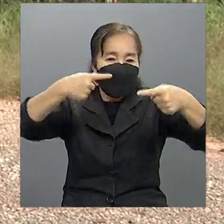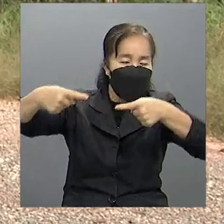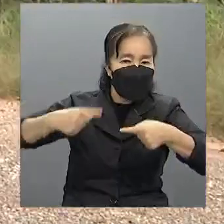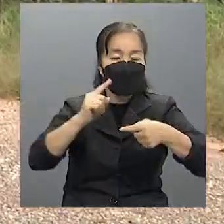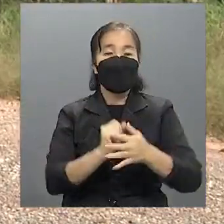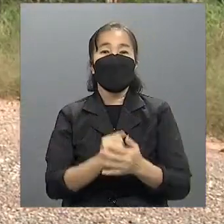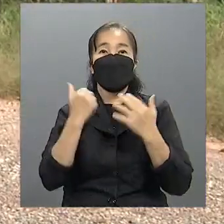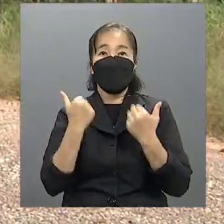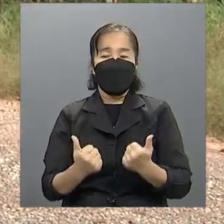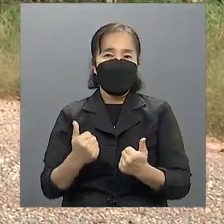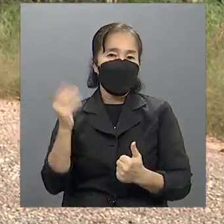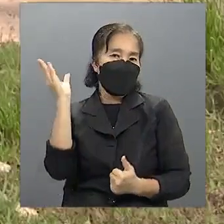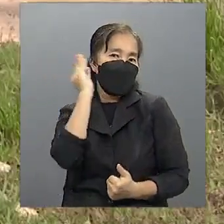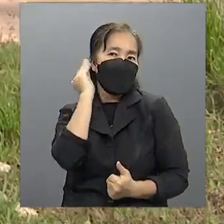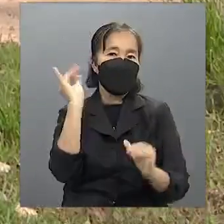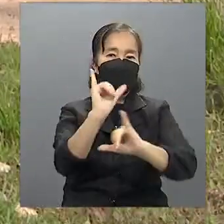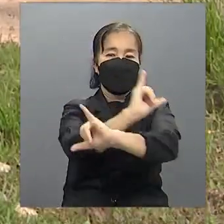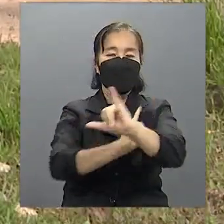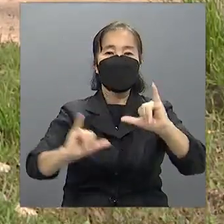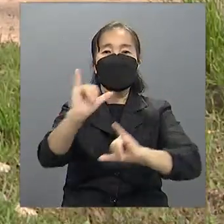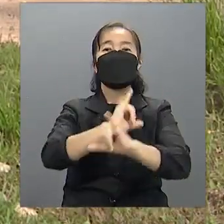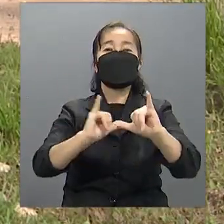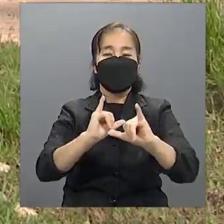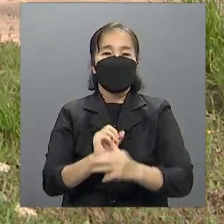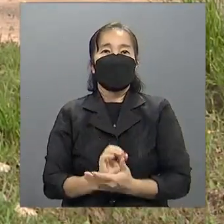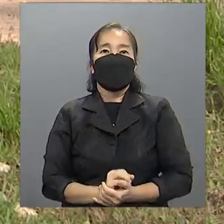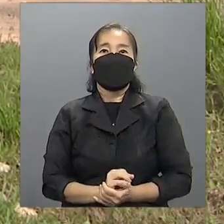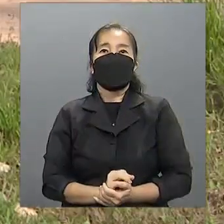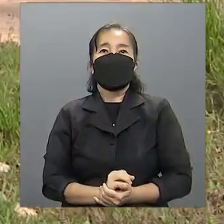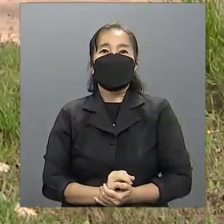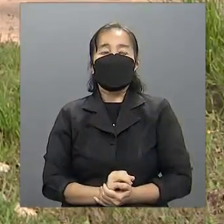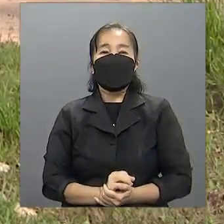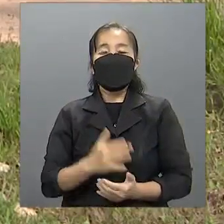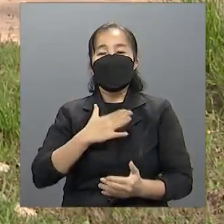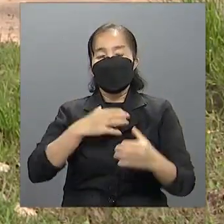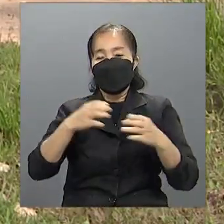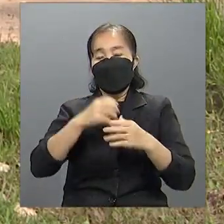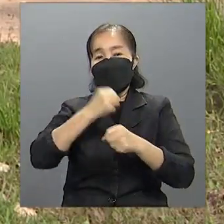ไม่ปรากฏในพื้นที่ปัดศิริรักษ์ไทย PBS รายงาน